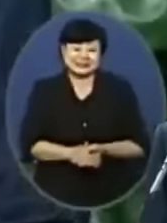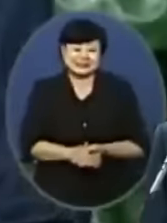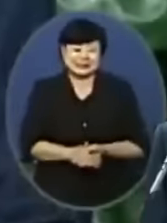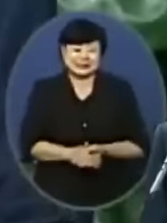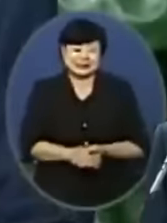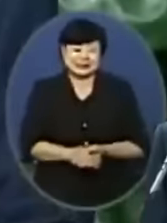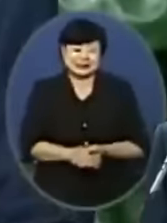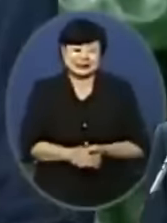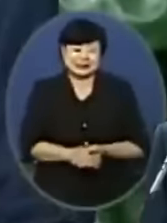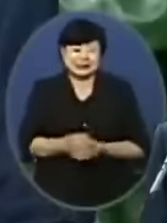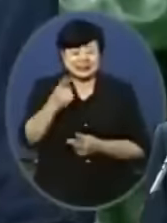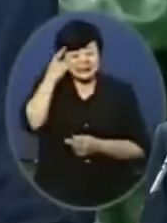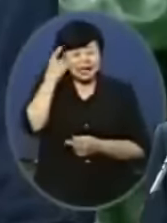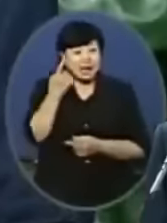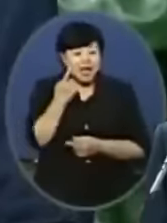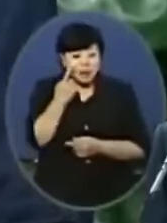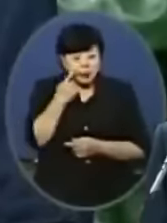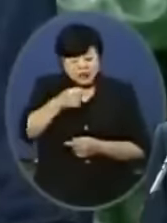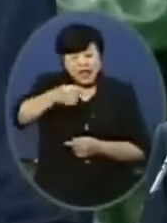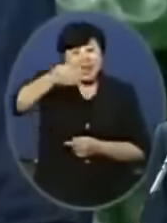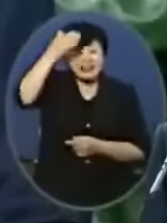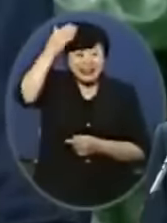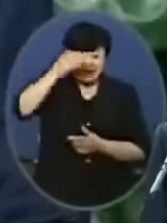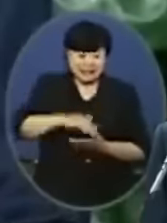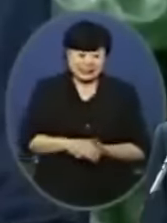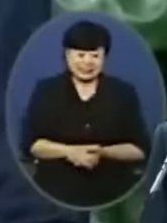요사이 종종 생각해봅니다. 옛날에는